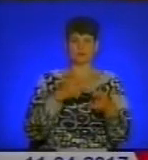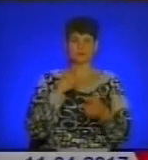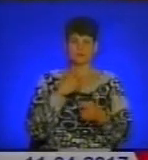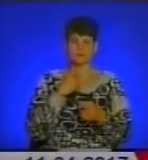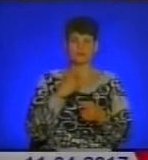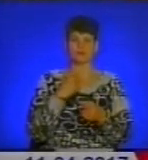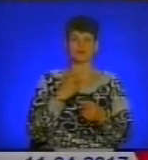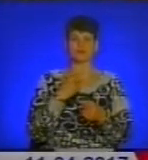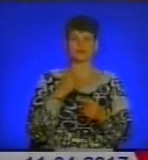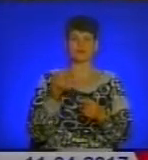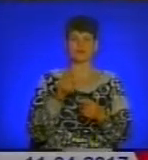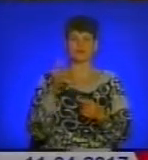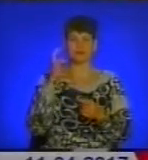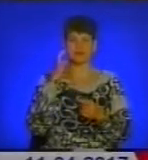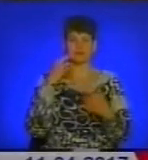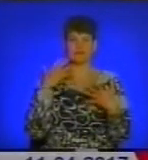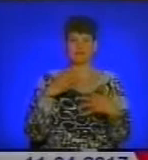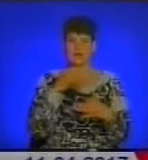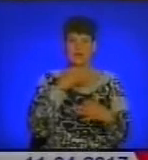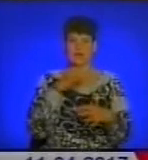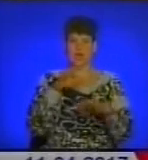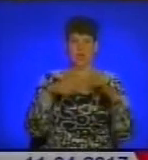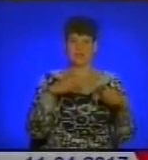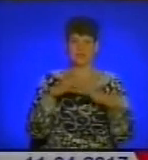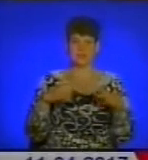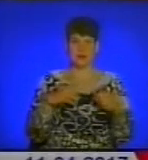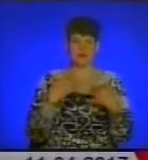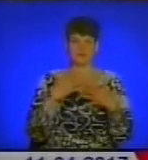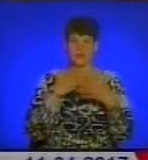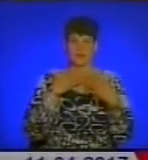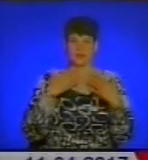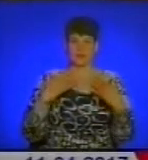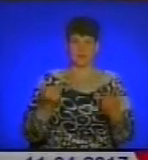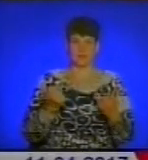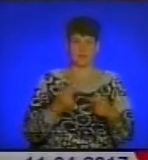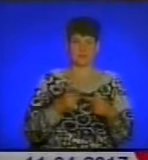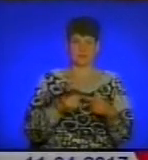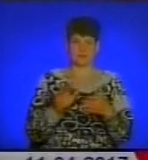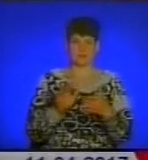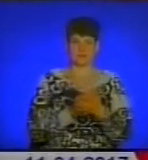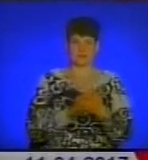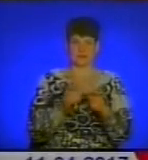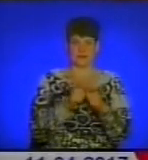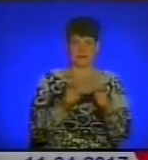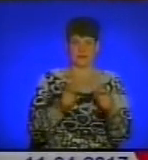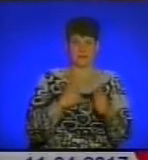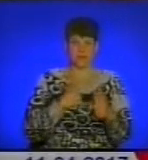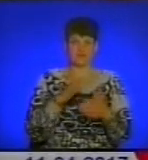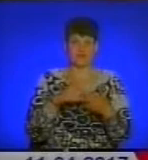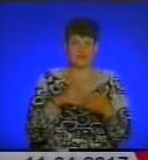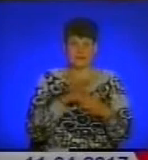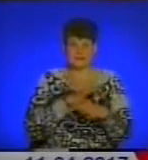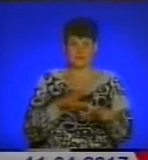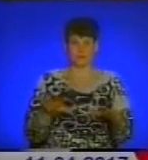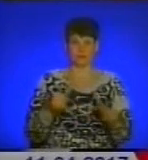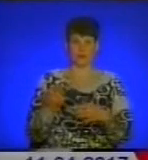на вихідні, що вже ліки розібрали, вже їх немає по тих рецептах. А нас взагалі ще не давали. У п'ятницю